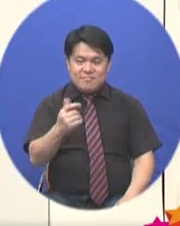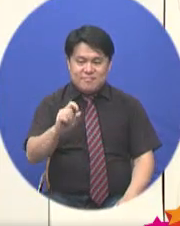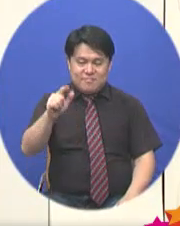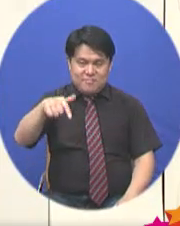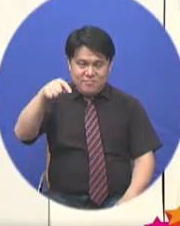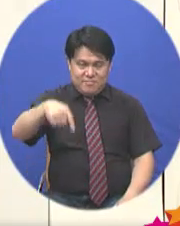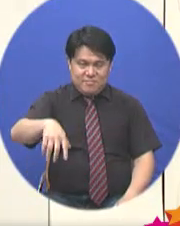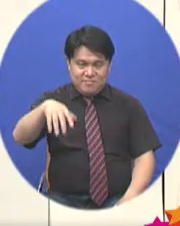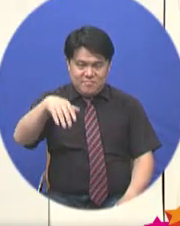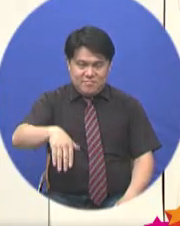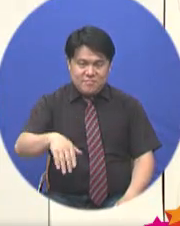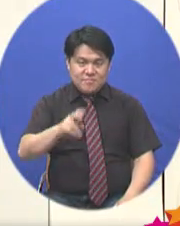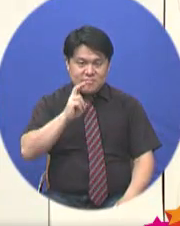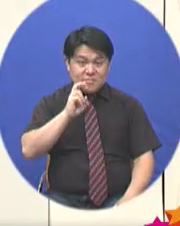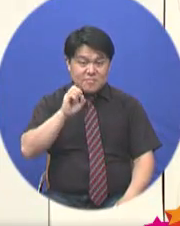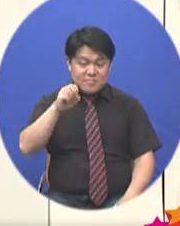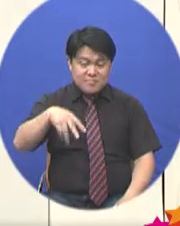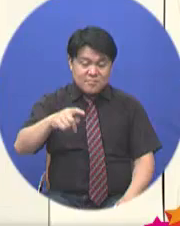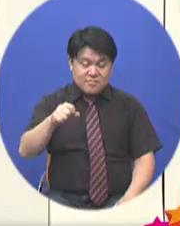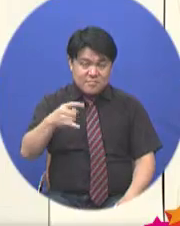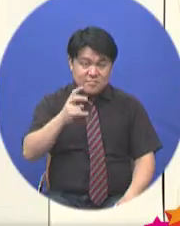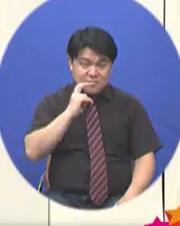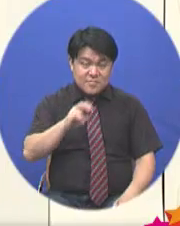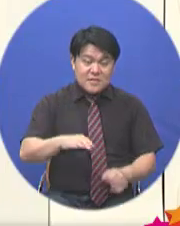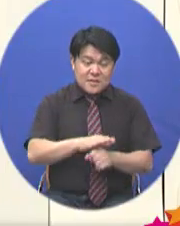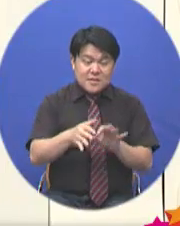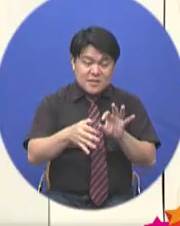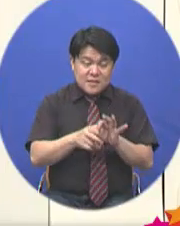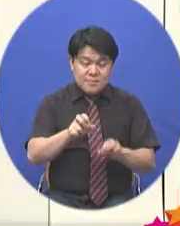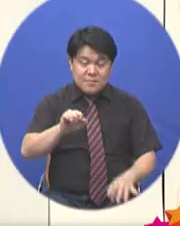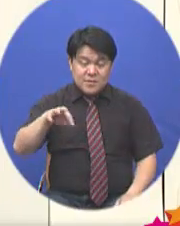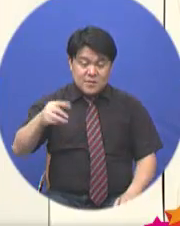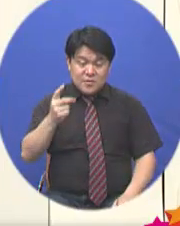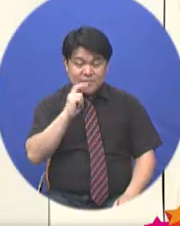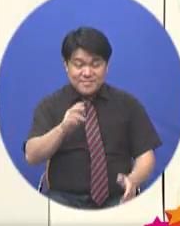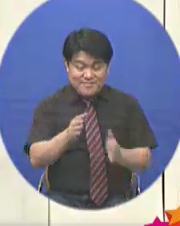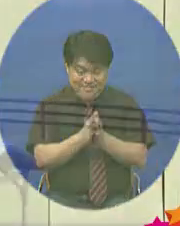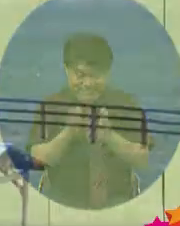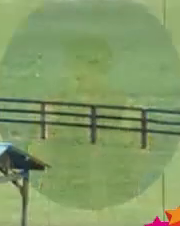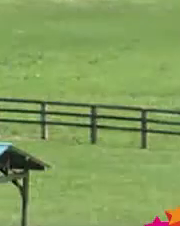관악구에서 유봉희님이 부릅니다. 사랑의 미로. 미로.